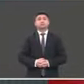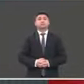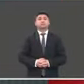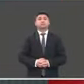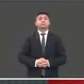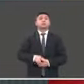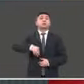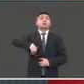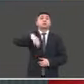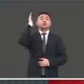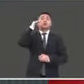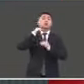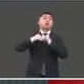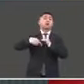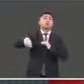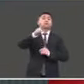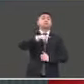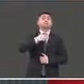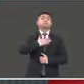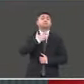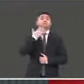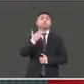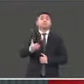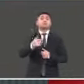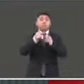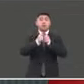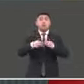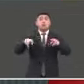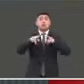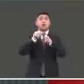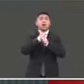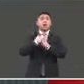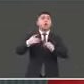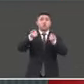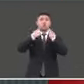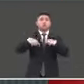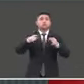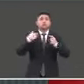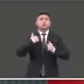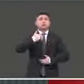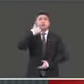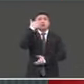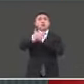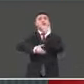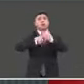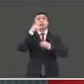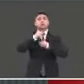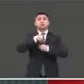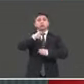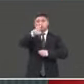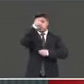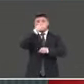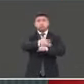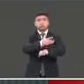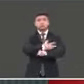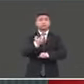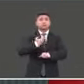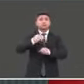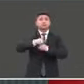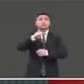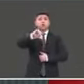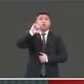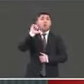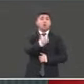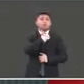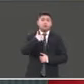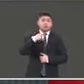bu aziz milletim Birleşmiş Milletler genel Kurulu'nda kitabımızda da ülkemiz için çok önemli Bir